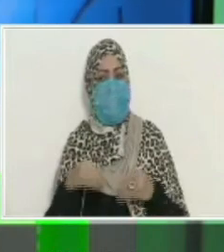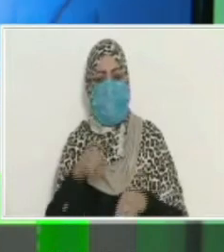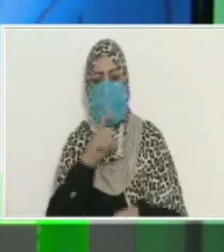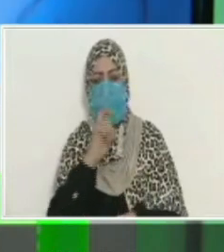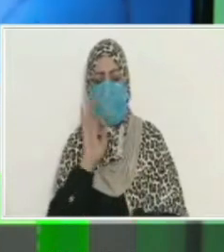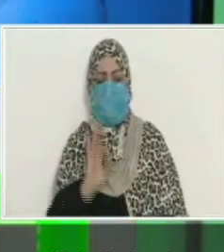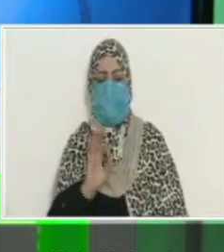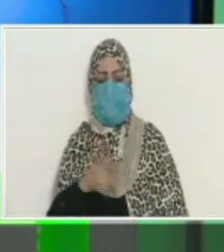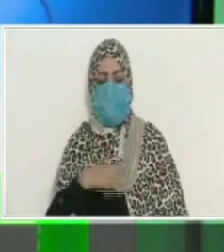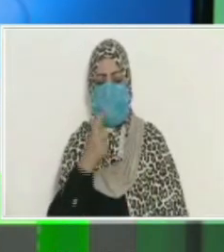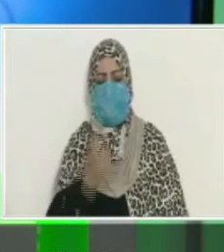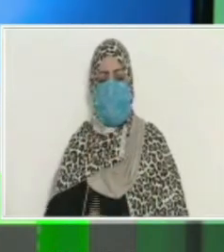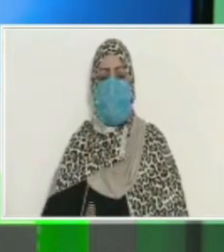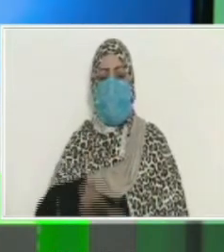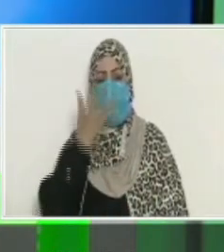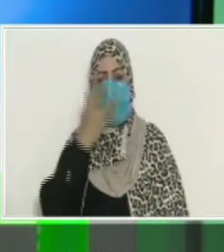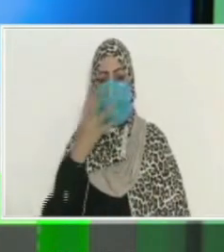بالإمكان تقضي الآن أو لا؟